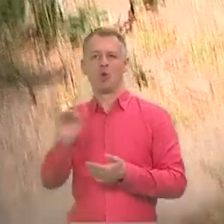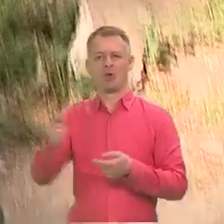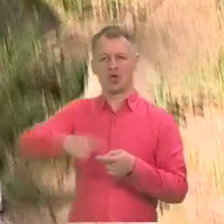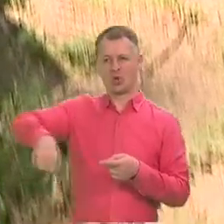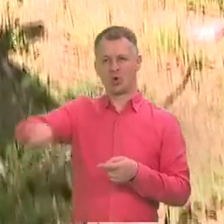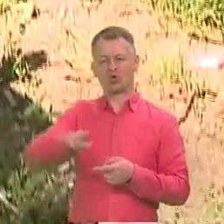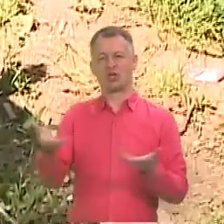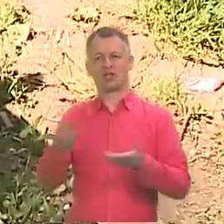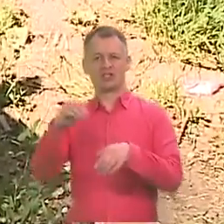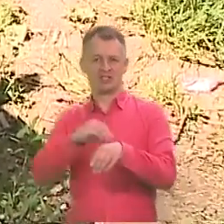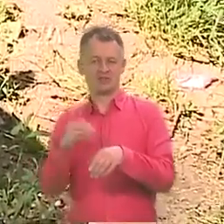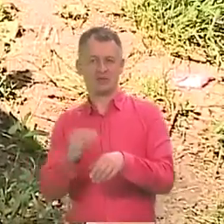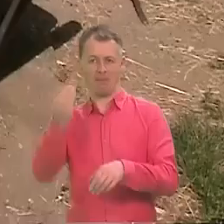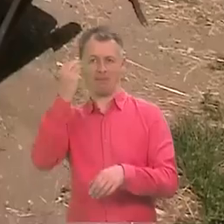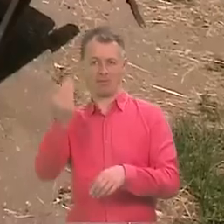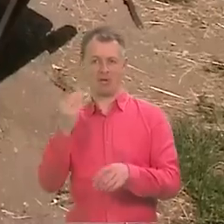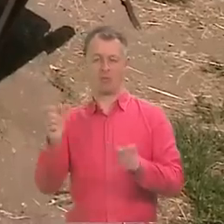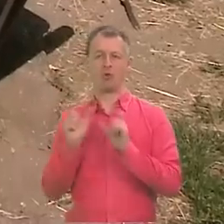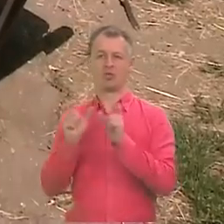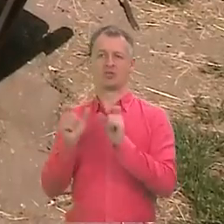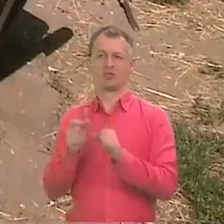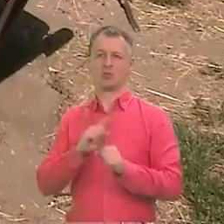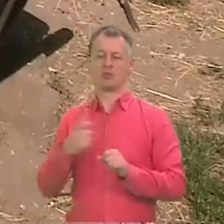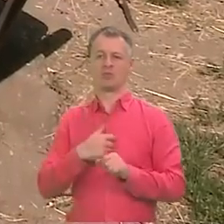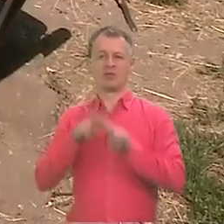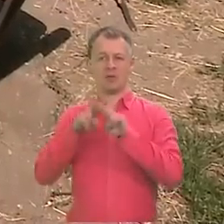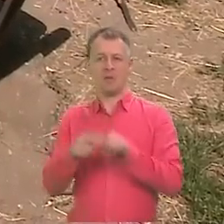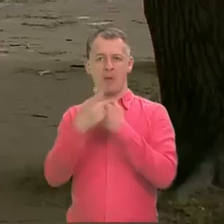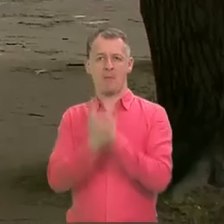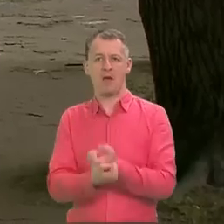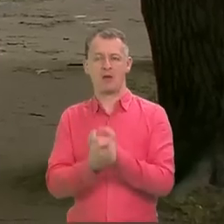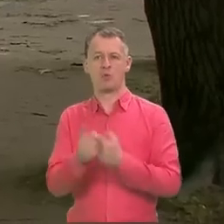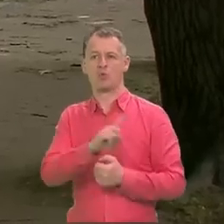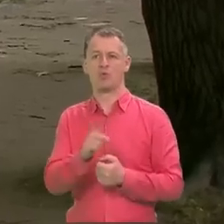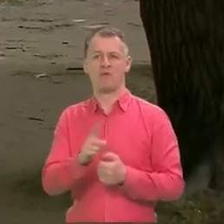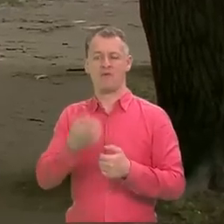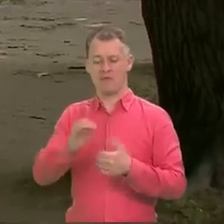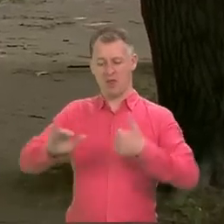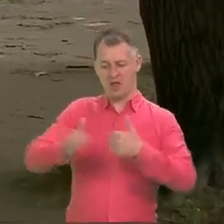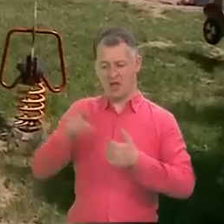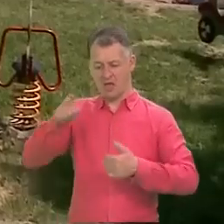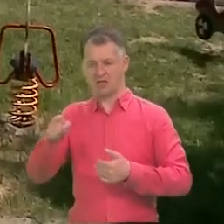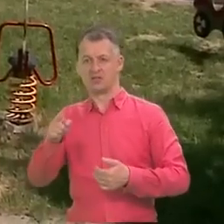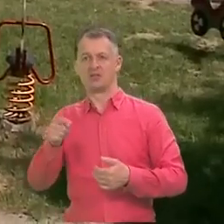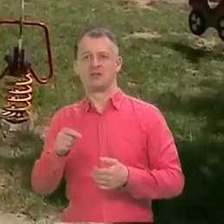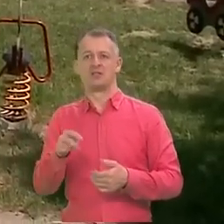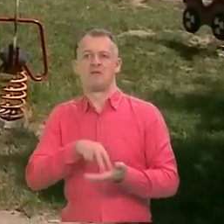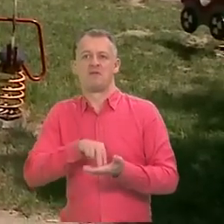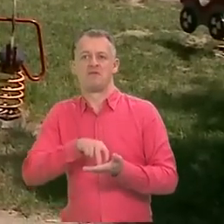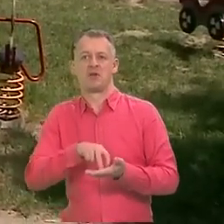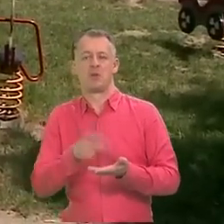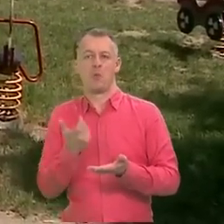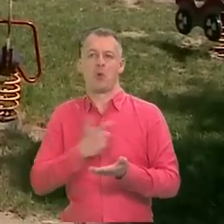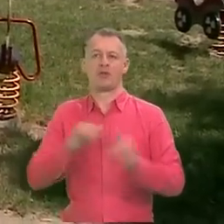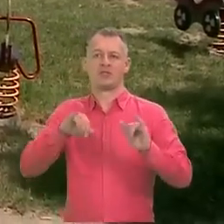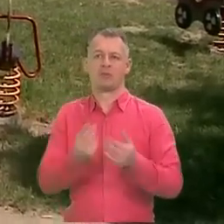care să ne simțim în siguranță și să putem să stăm pe bancă și să nu stăm lângă ei, să ne fie frică că o